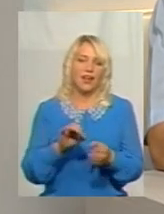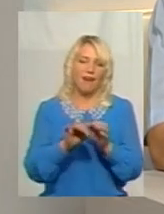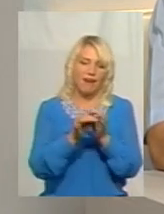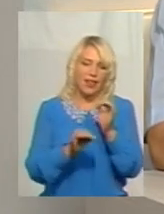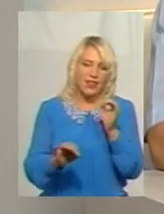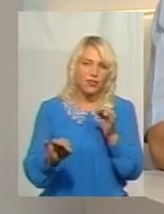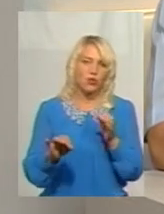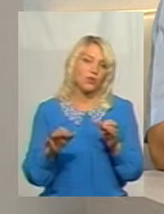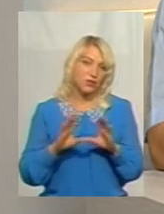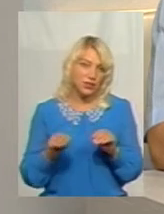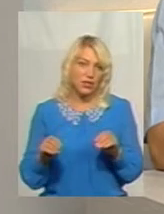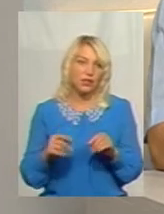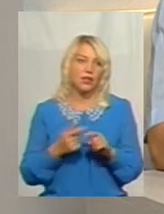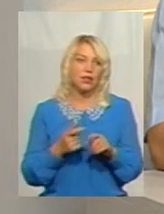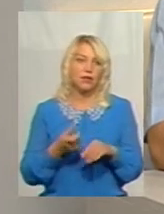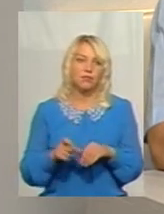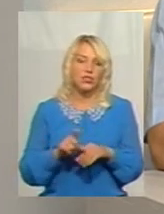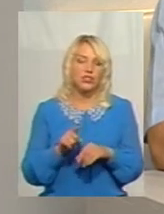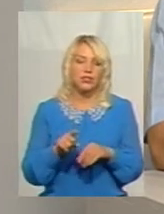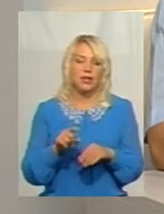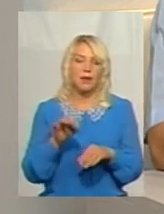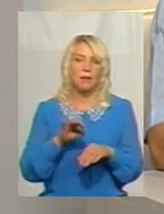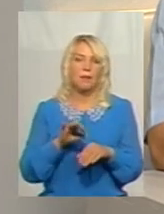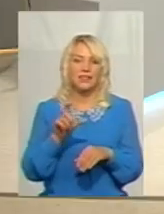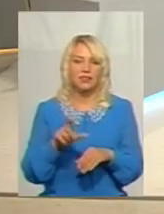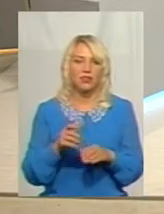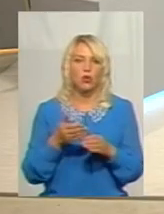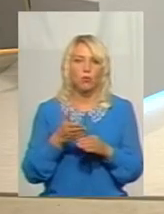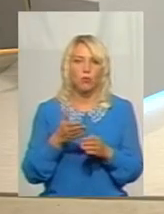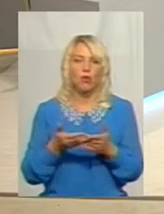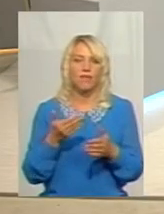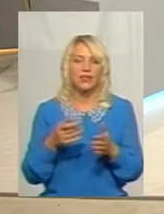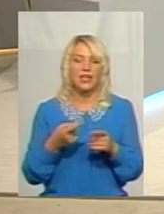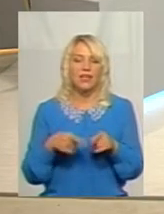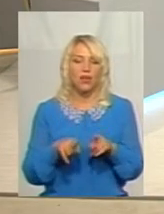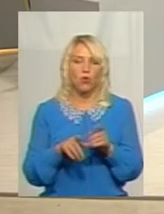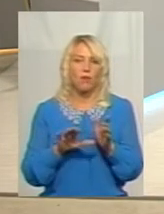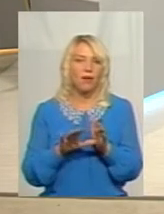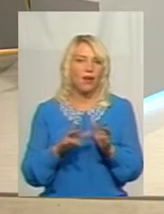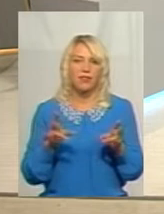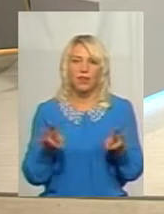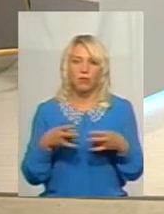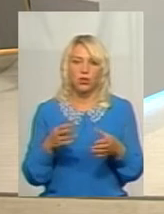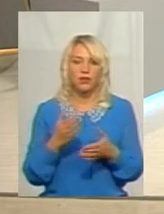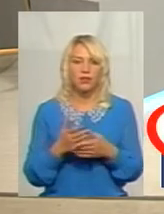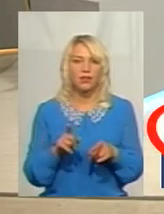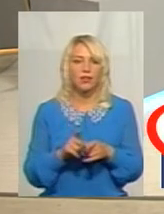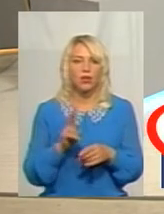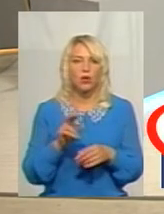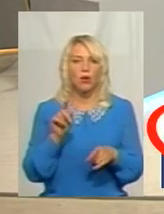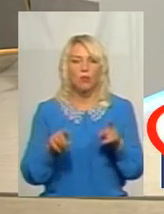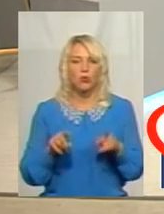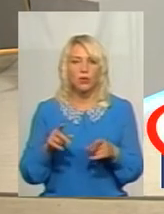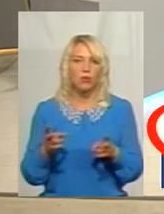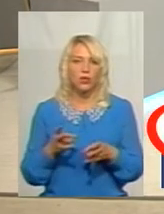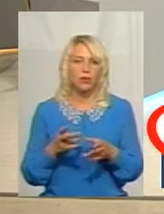цей пацієнт допомоги від цієї бригади не потребує. Є такі пацієнти, які потребують періодичного виїзду